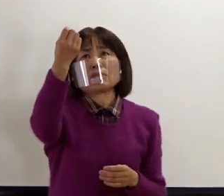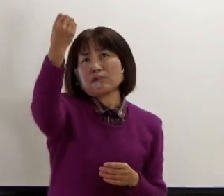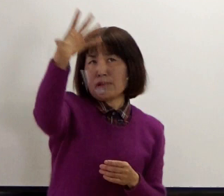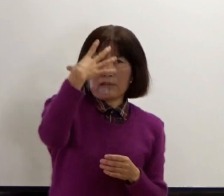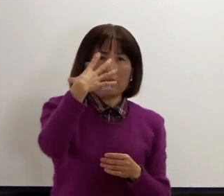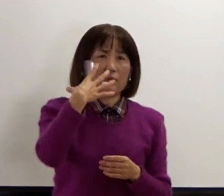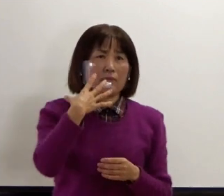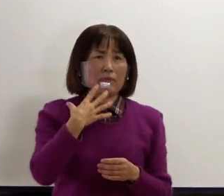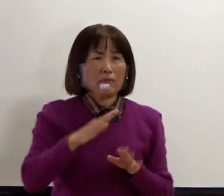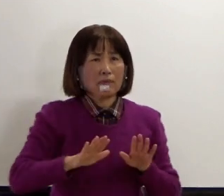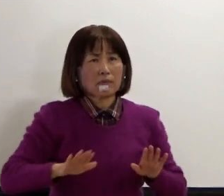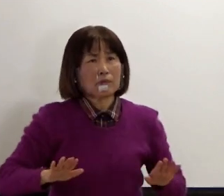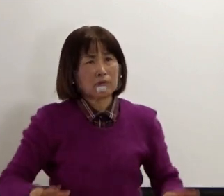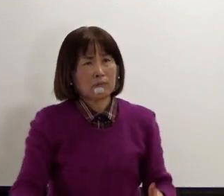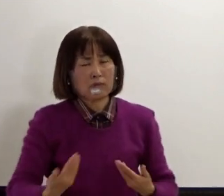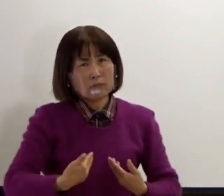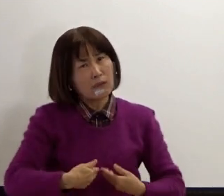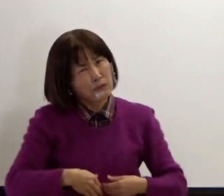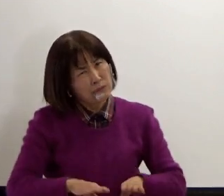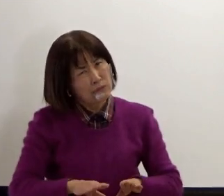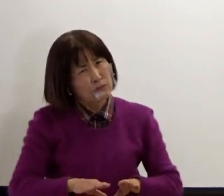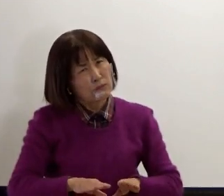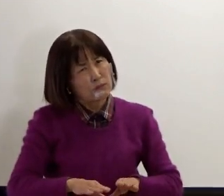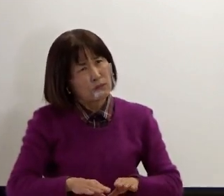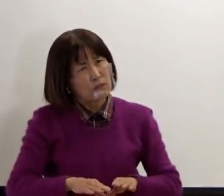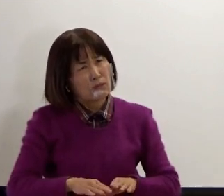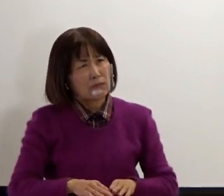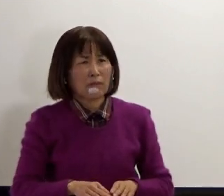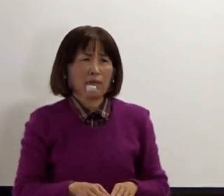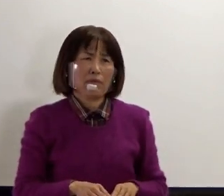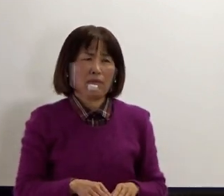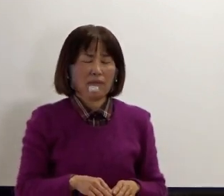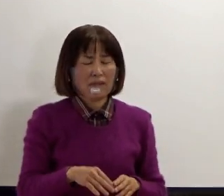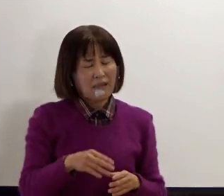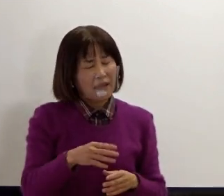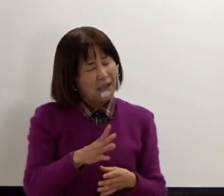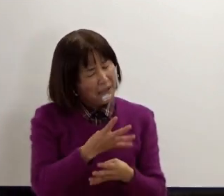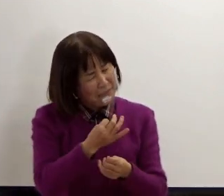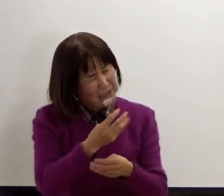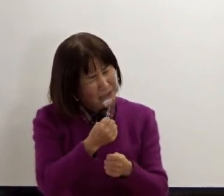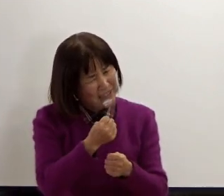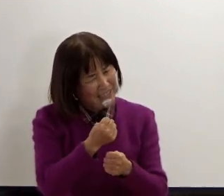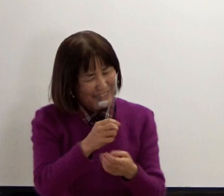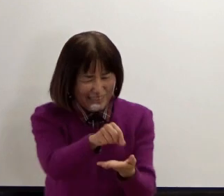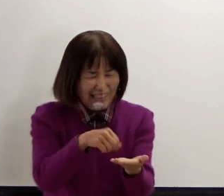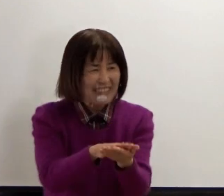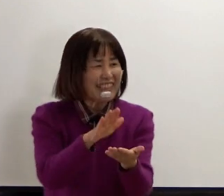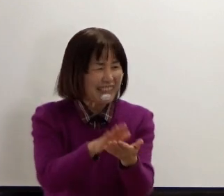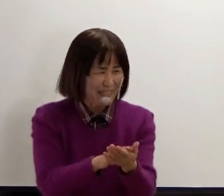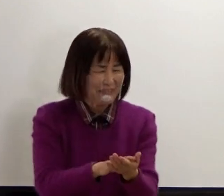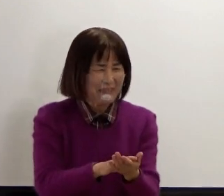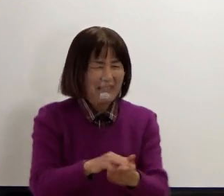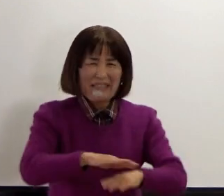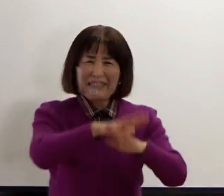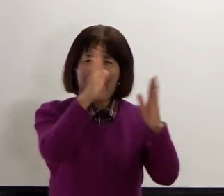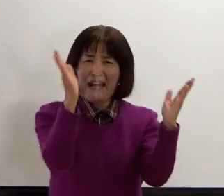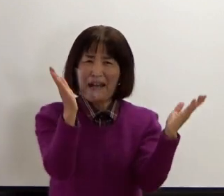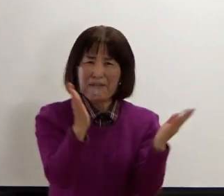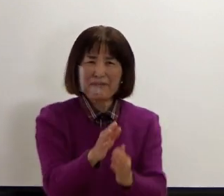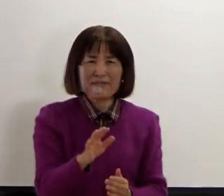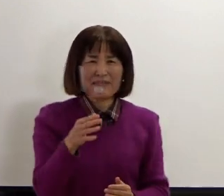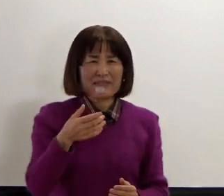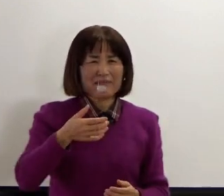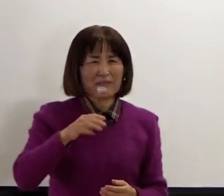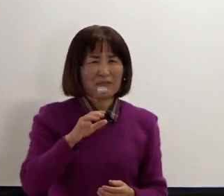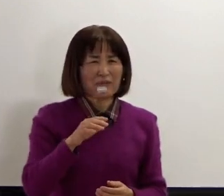まあ何歳だったとか書いてないですから分かりませんけれども、まあ子供を持つのにはもうかなり難しい年だったと思い